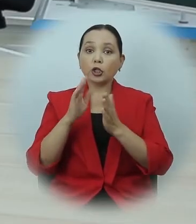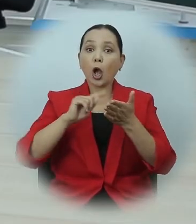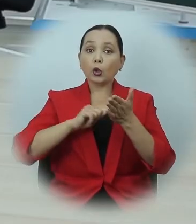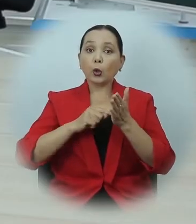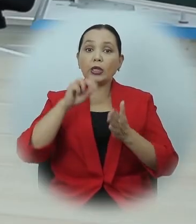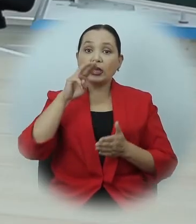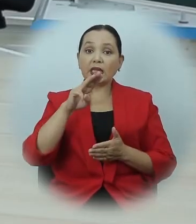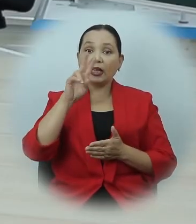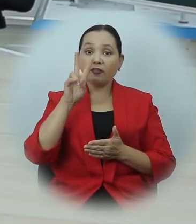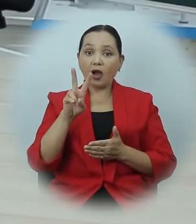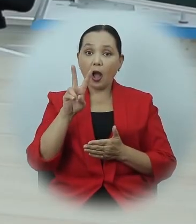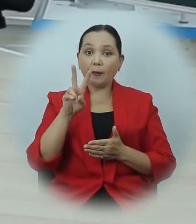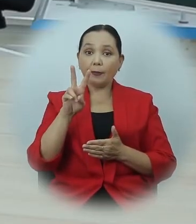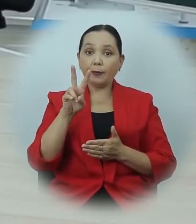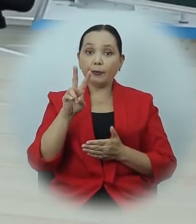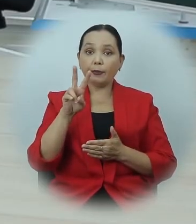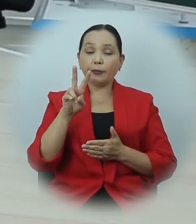точки Т2